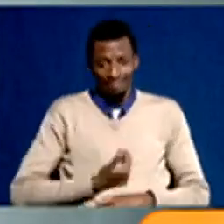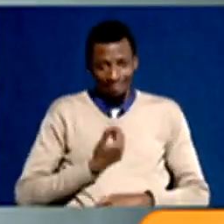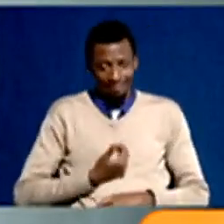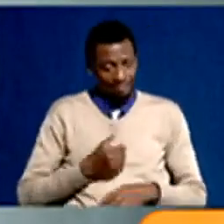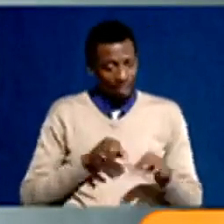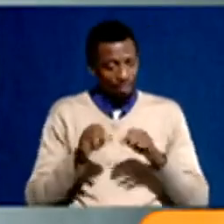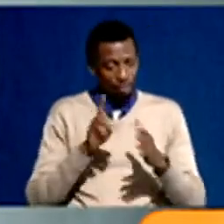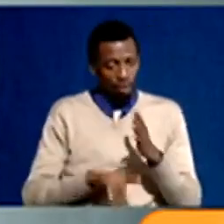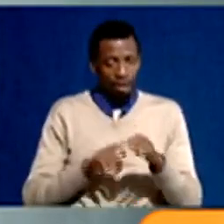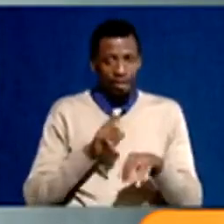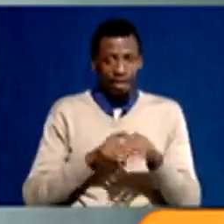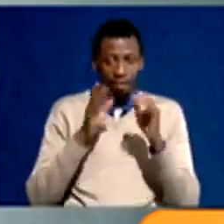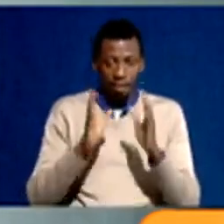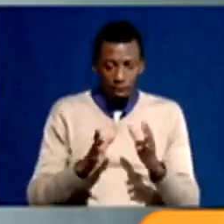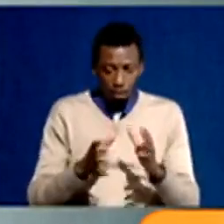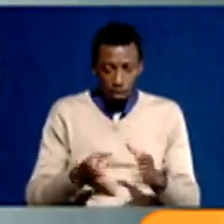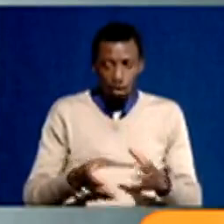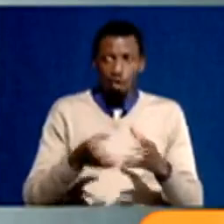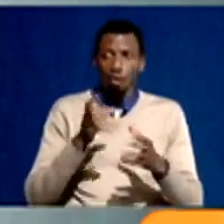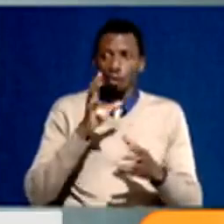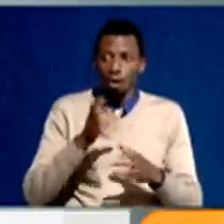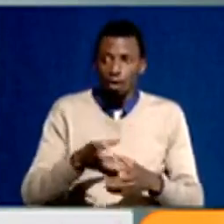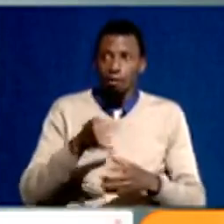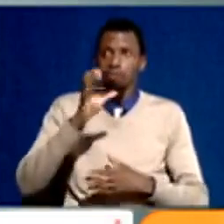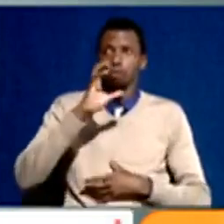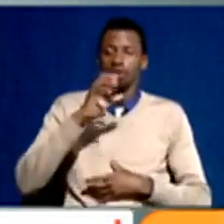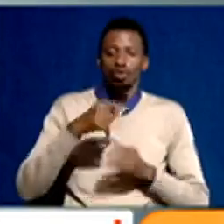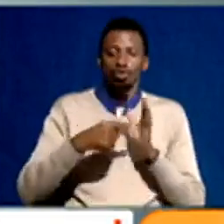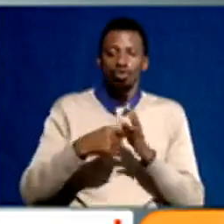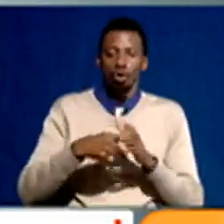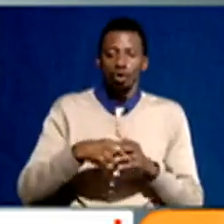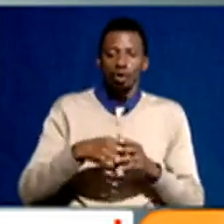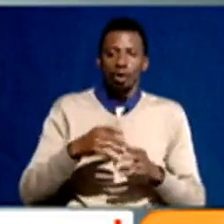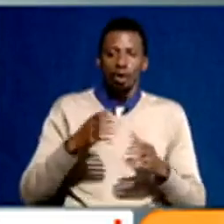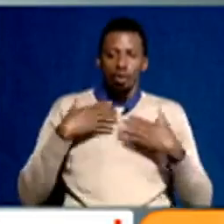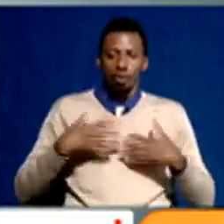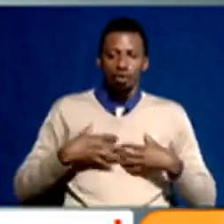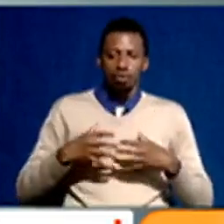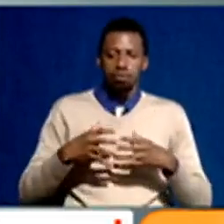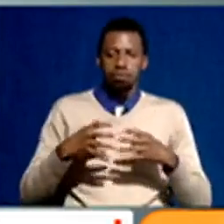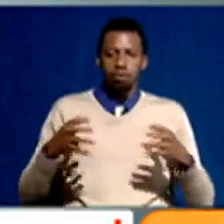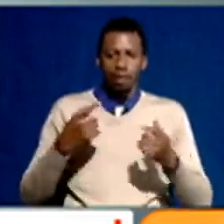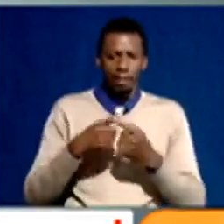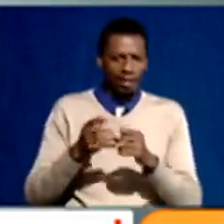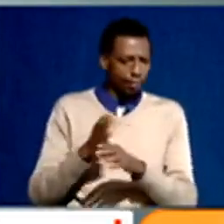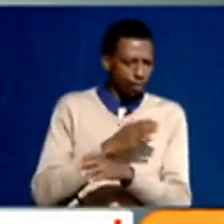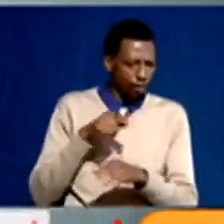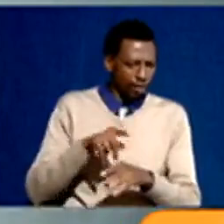maji kuna dalili zake za kuonekana kuwa amevimba na maji, lakini wale walipomuona katika initial stage, kulingana na